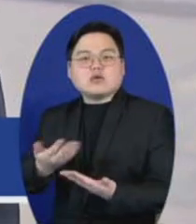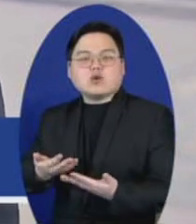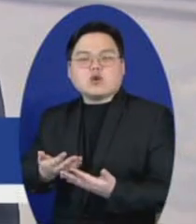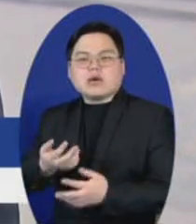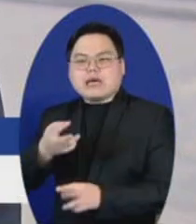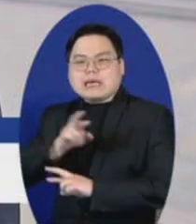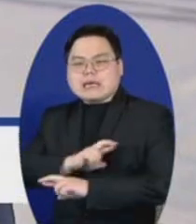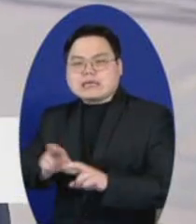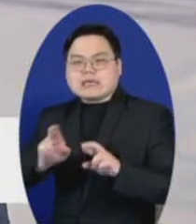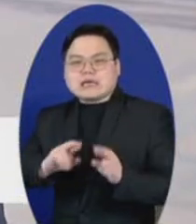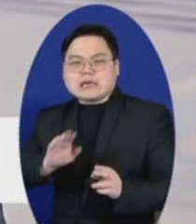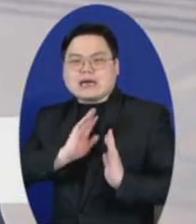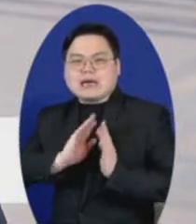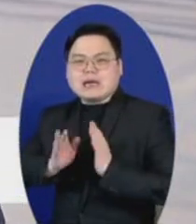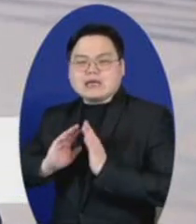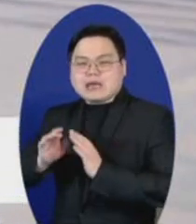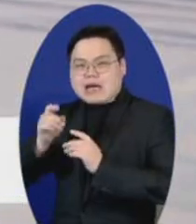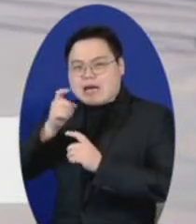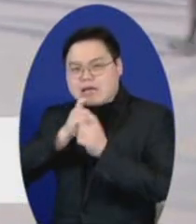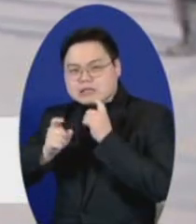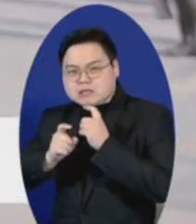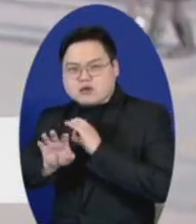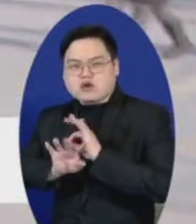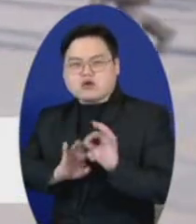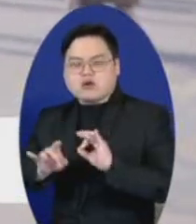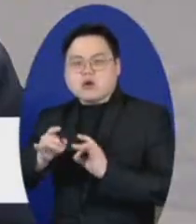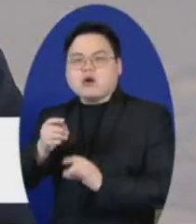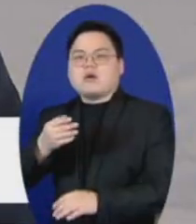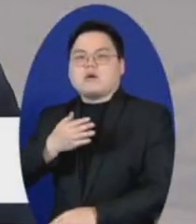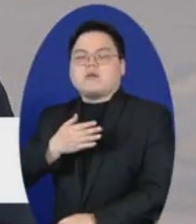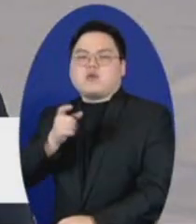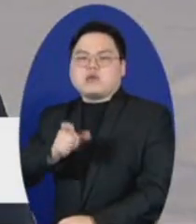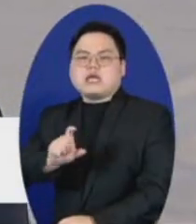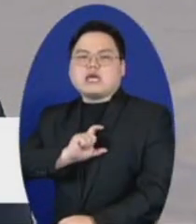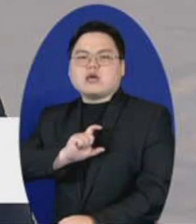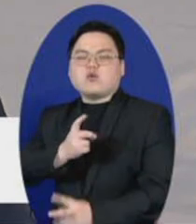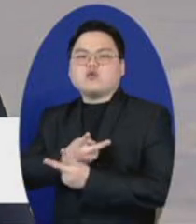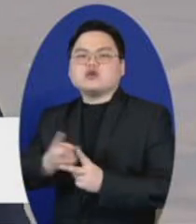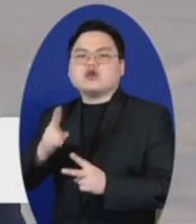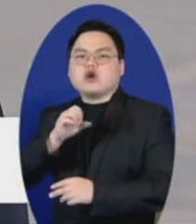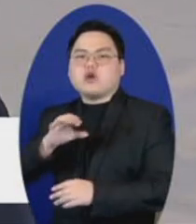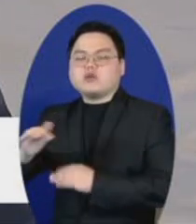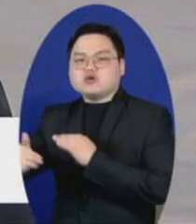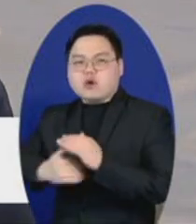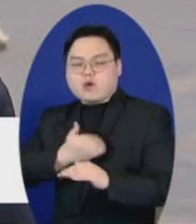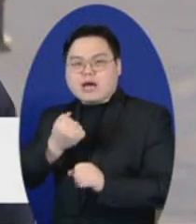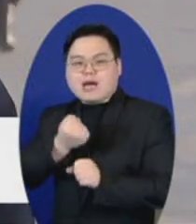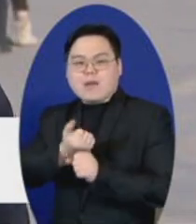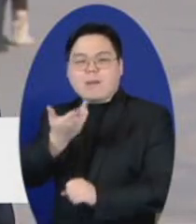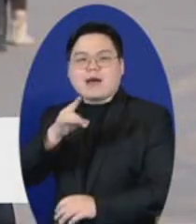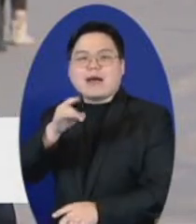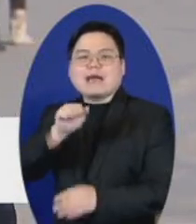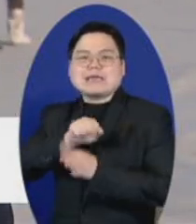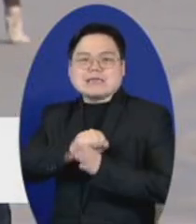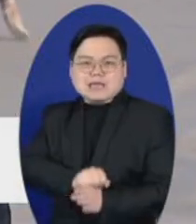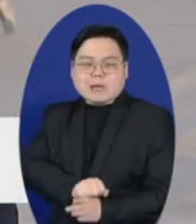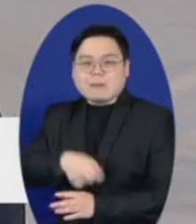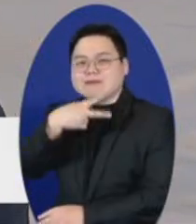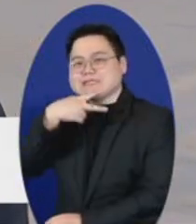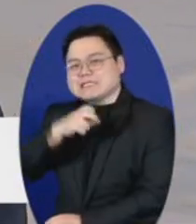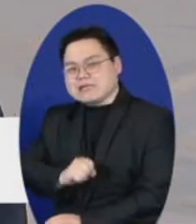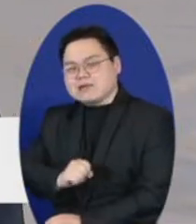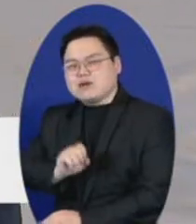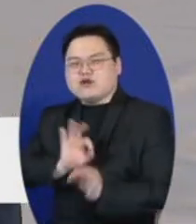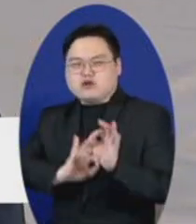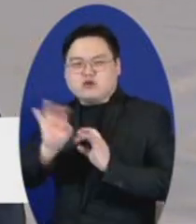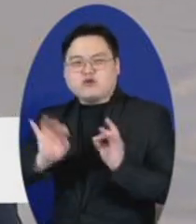ингээд хандж яах гэдэг ийм асуудууд бол өнөөх үндэсний комисс бол ирж байгаа. Ажлын байранд дах дарамт те цалин хөлстөө ажлын нөхцөлтэй холбоотой. Тэгэхээр мэдээж